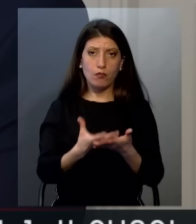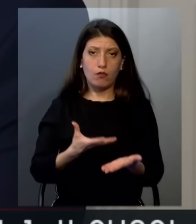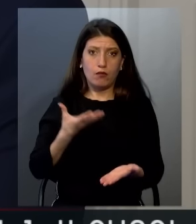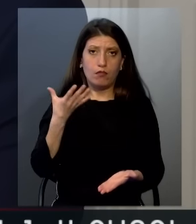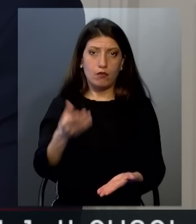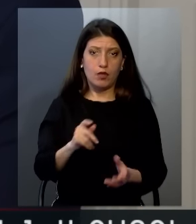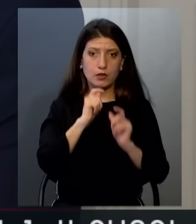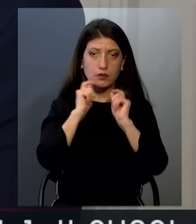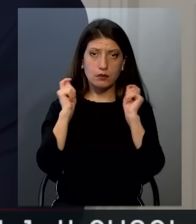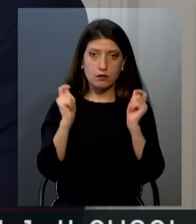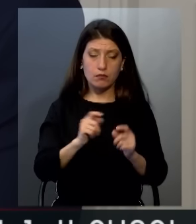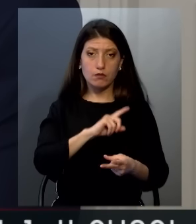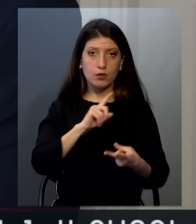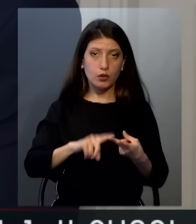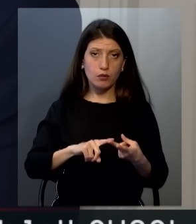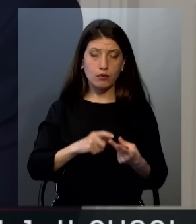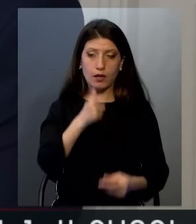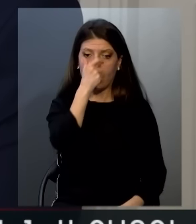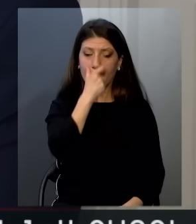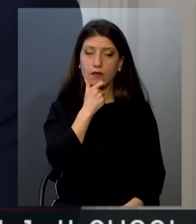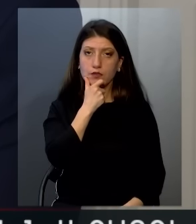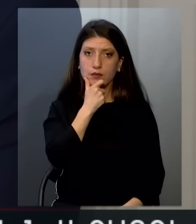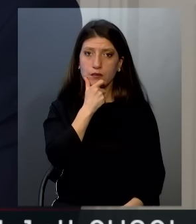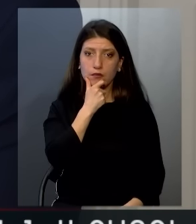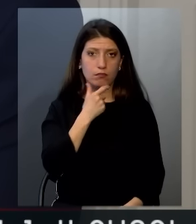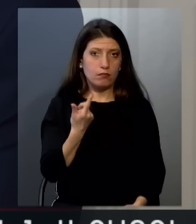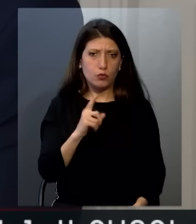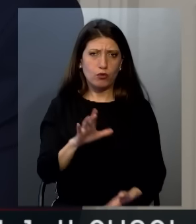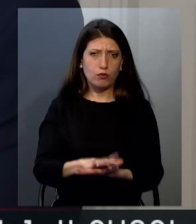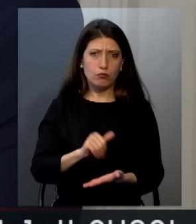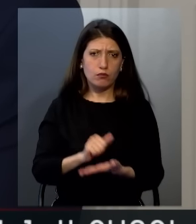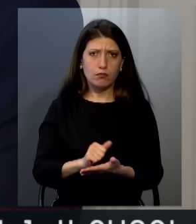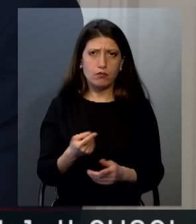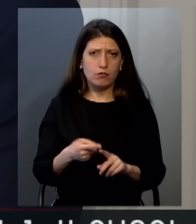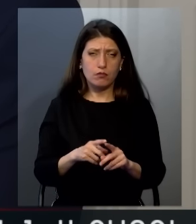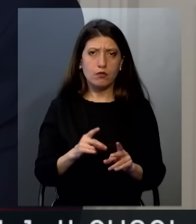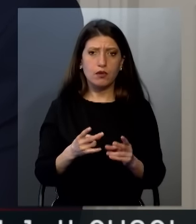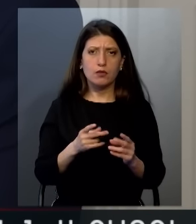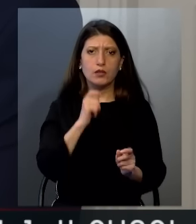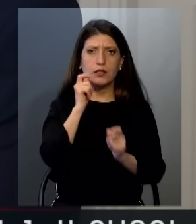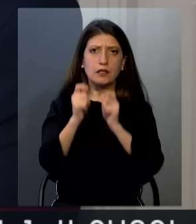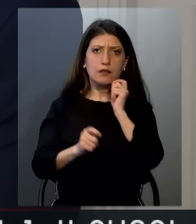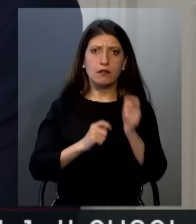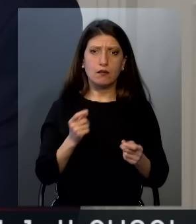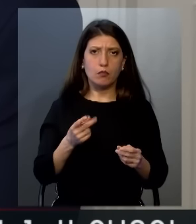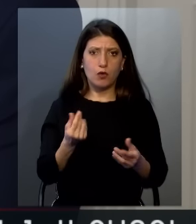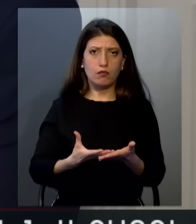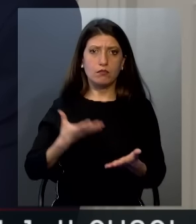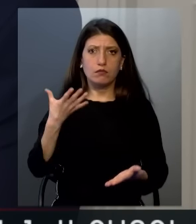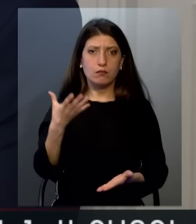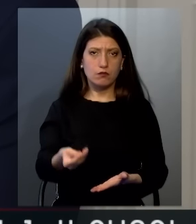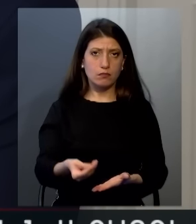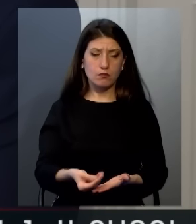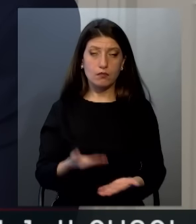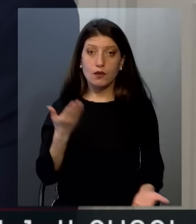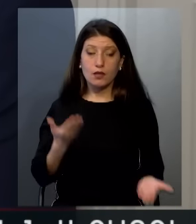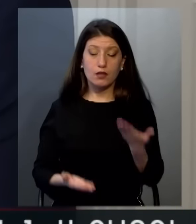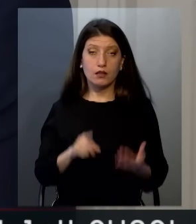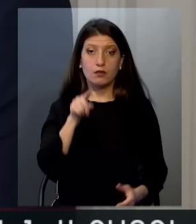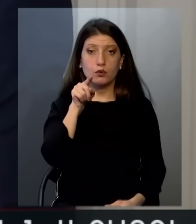է, երկրորդը էթիկայի տեսակետից ինչ է նշանակում նվիրատվություն անել, եթե